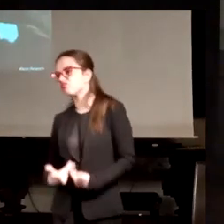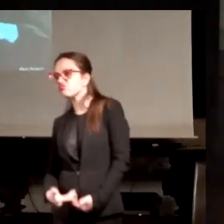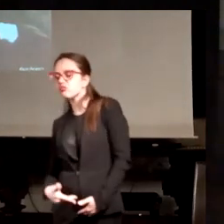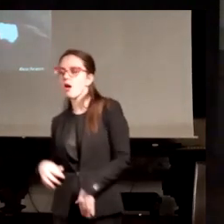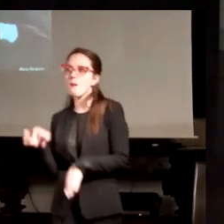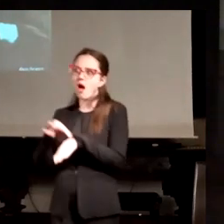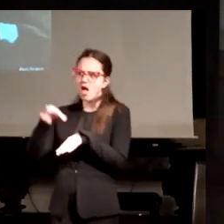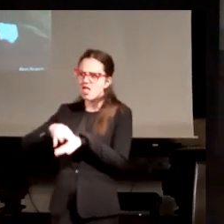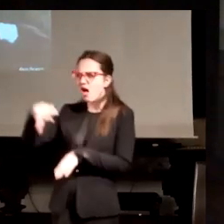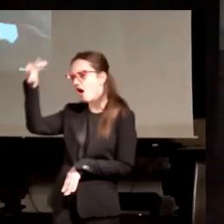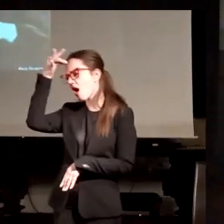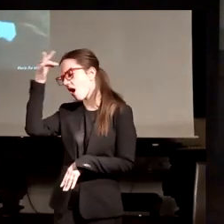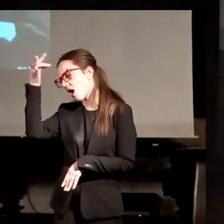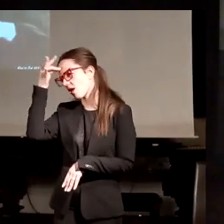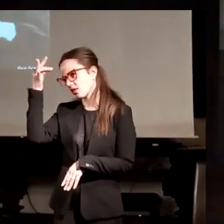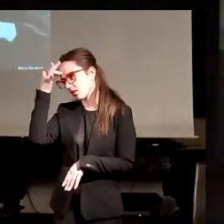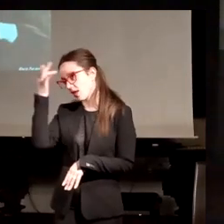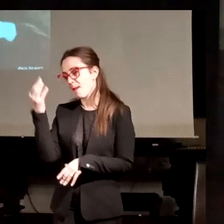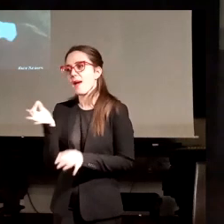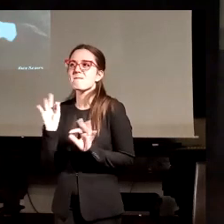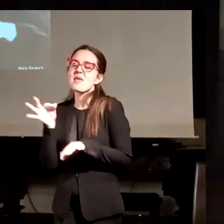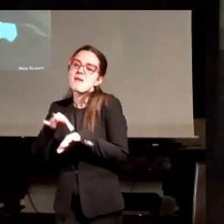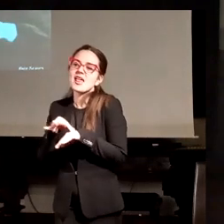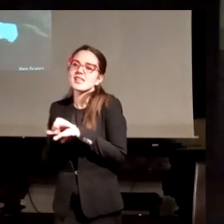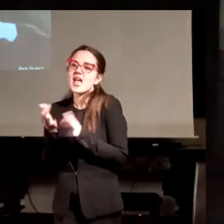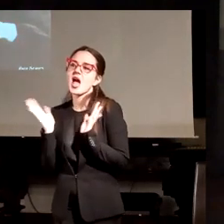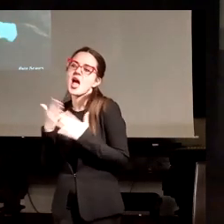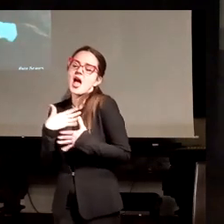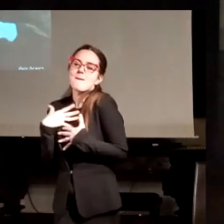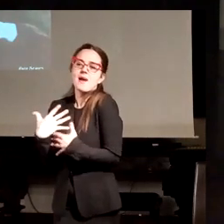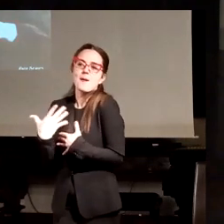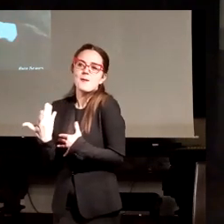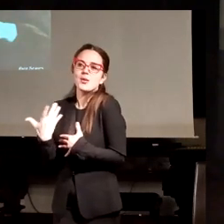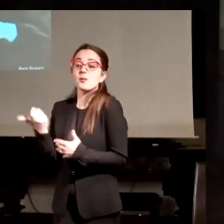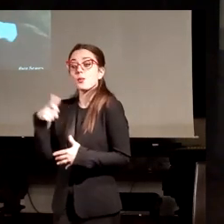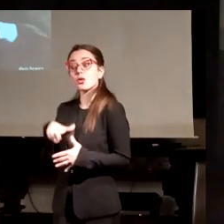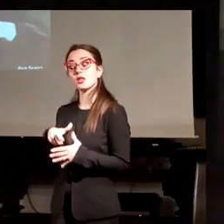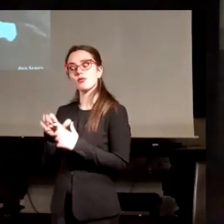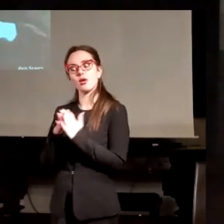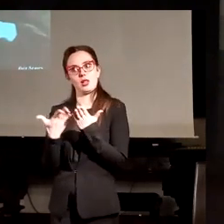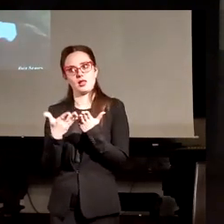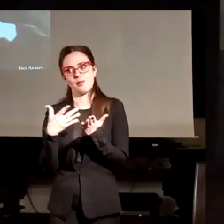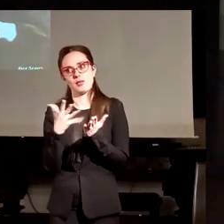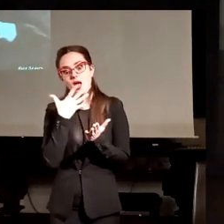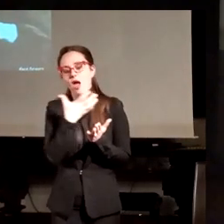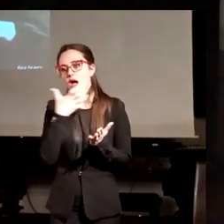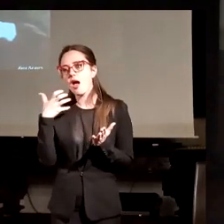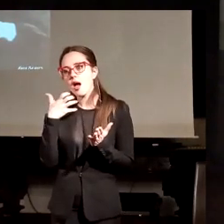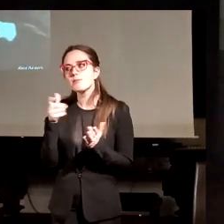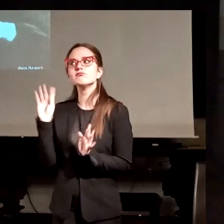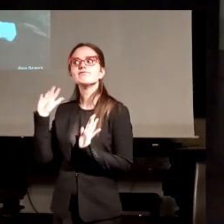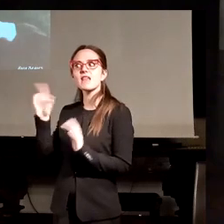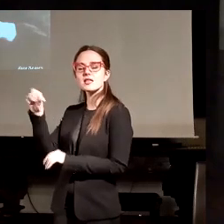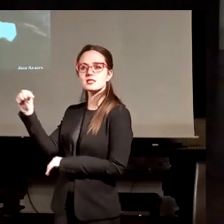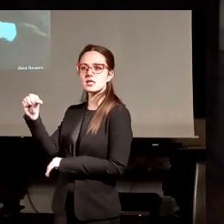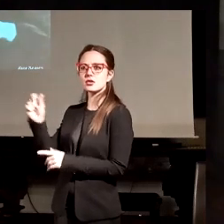malati sono malattie amabili in qualche modo che ci fanno innamorare massivo insomma è diverso perché pur essendo